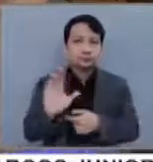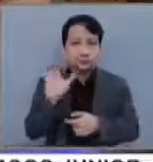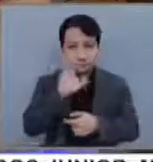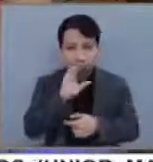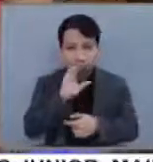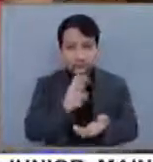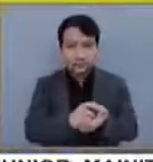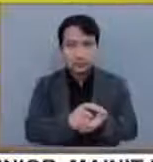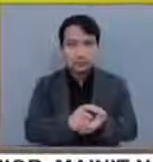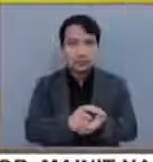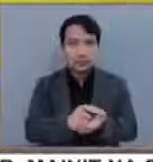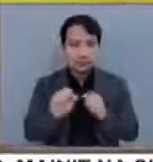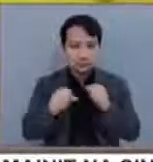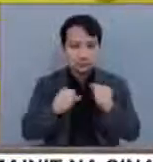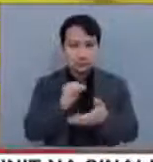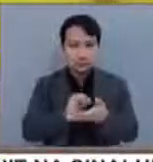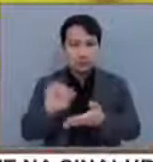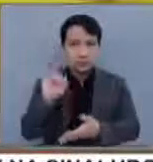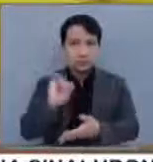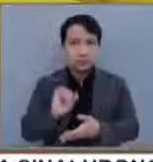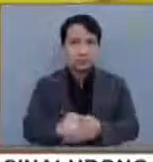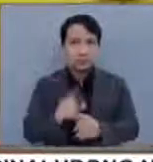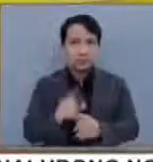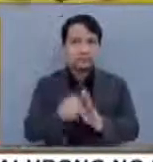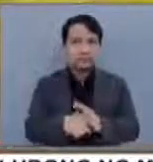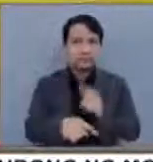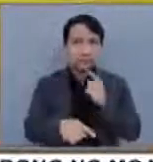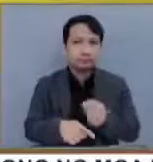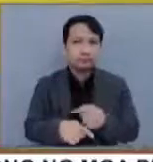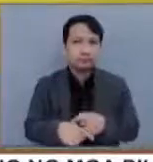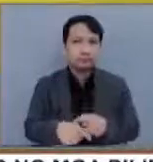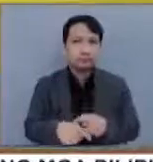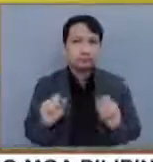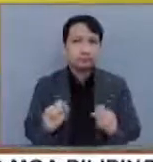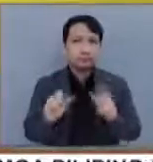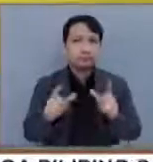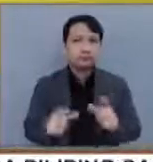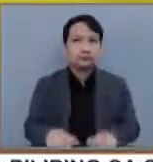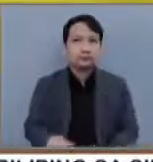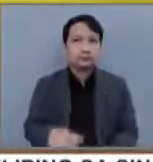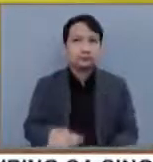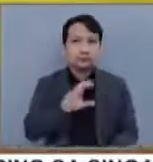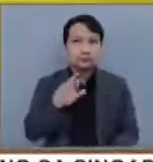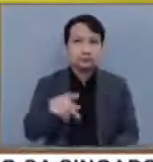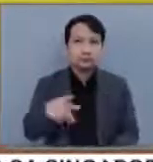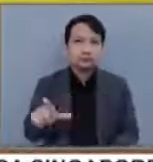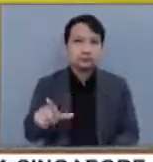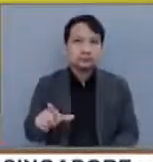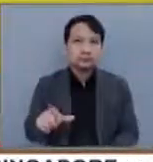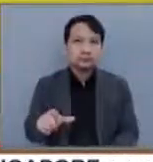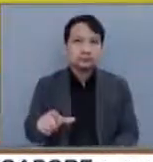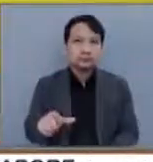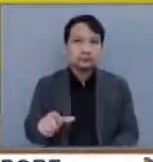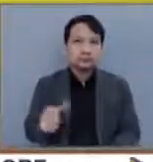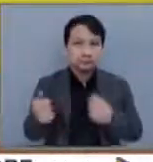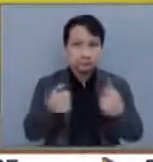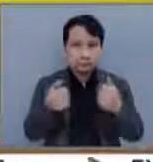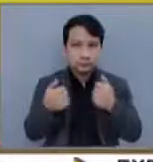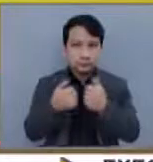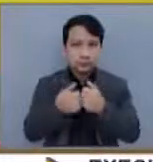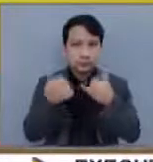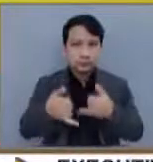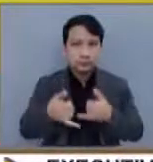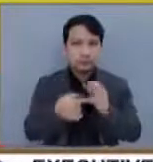Institute. Sa mahigit isang minutong video mula sa live stream ng CBPL, makikitang nagkainita ng mga player sa gitna ng